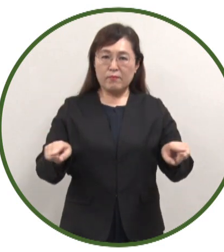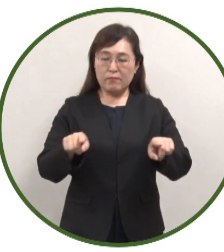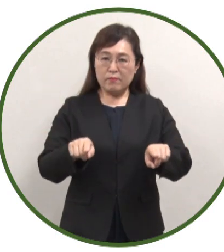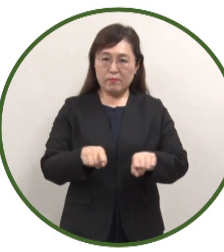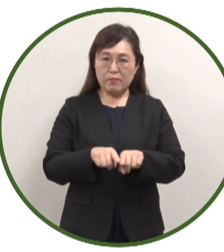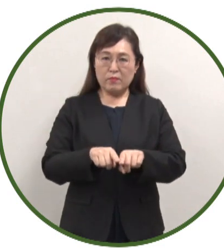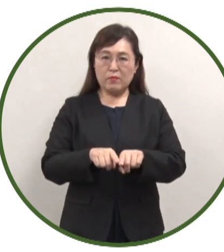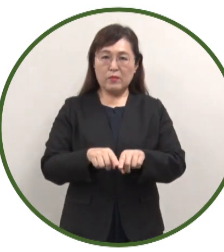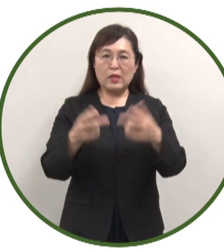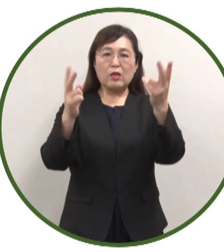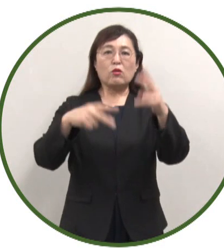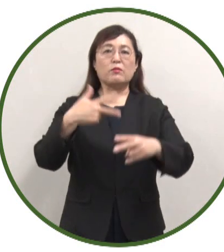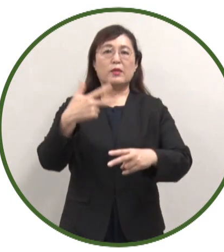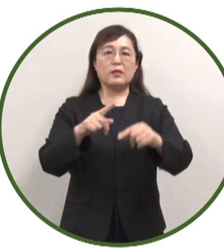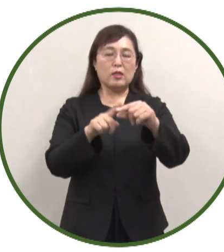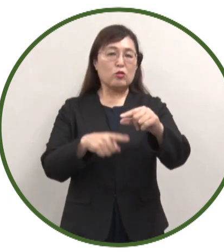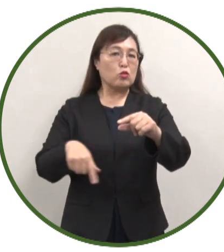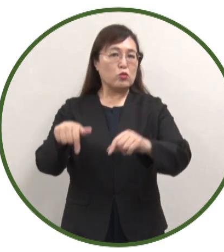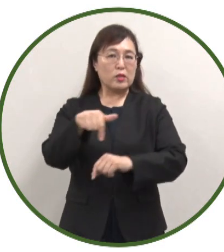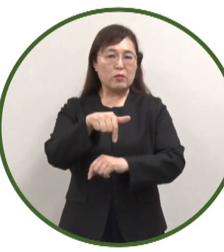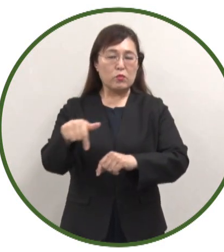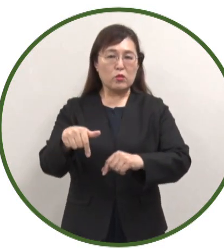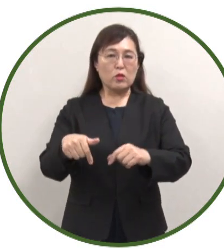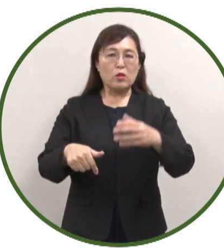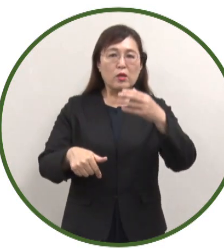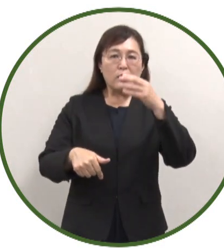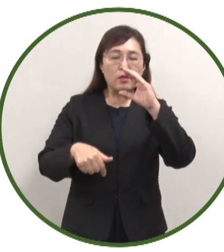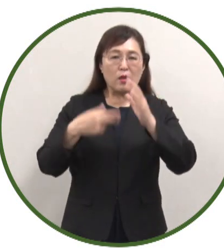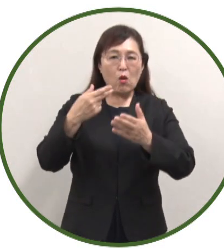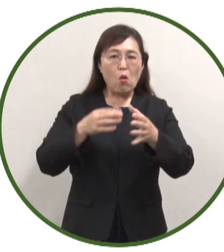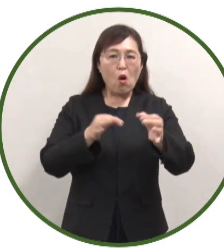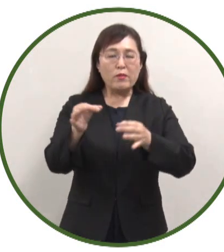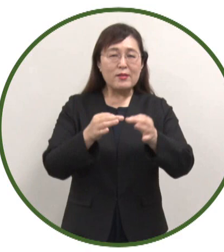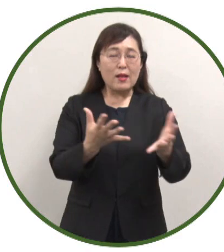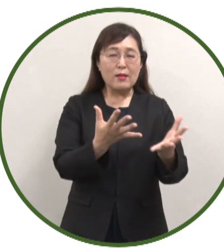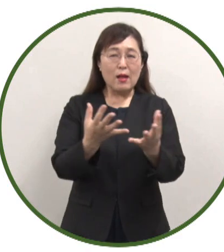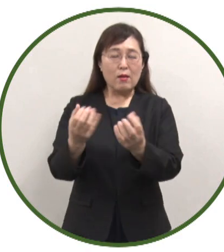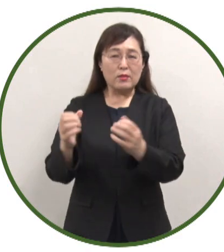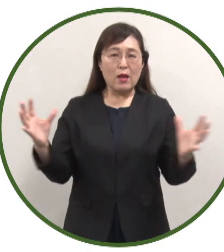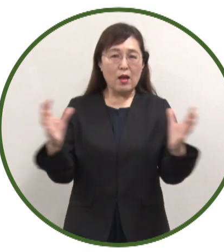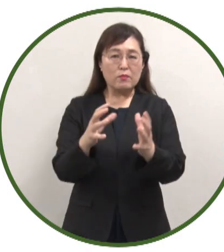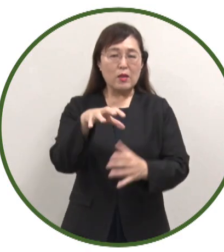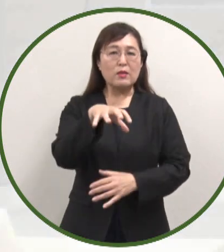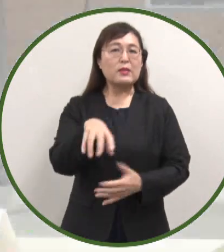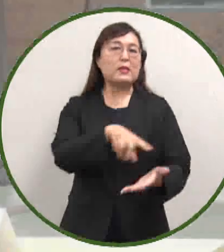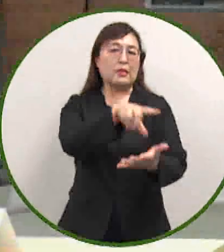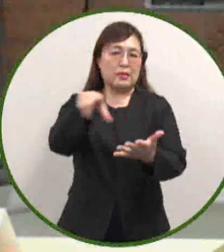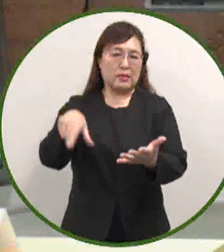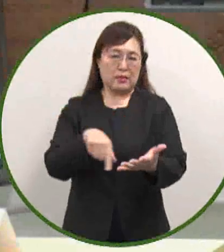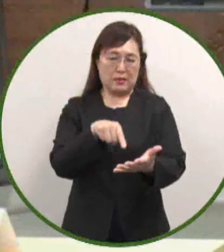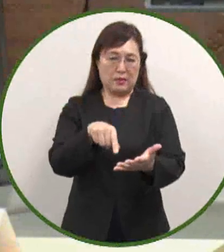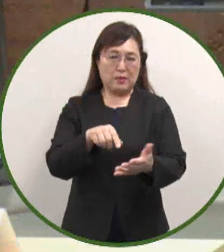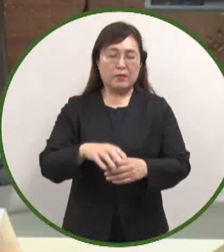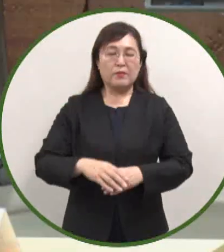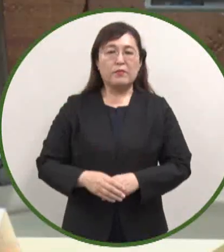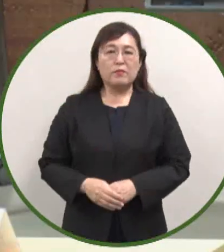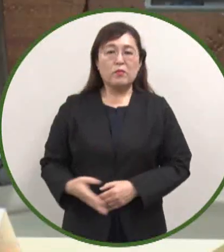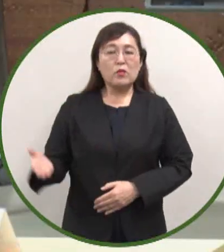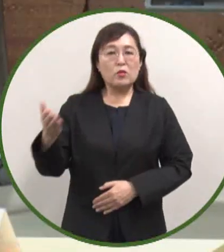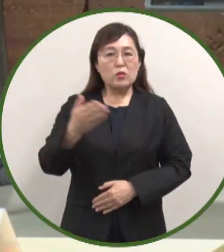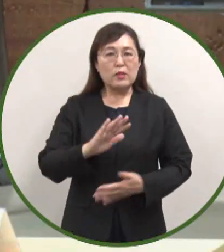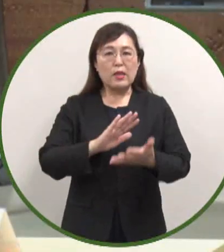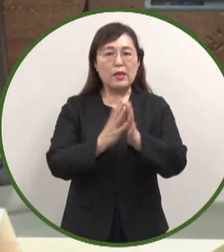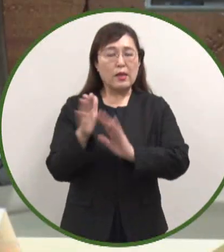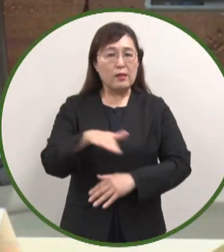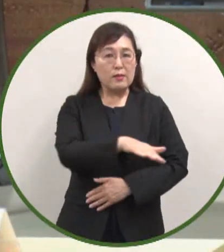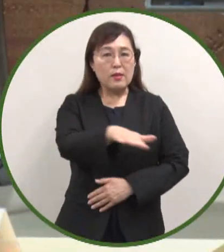広島市中心部の飲食店が集中しているエリアとなります。 続きまして、県内